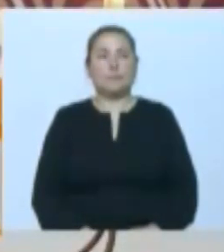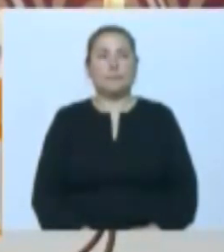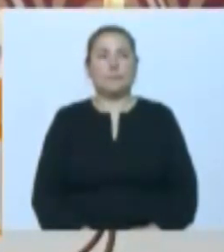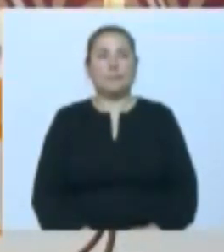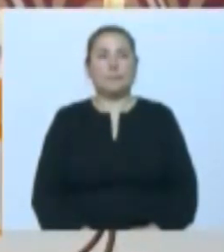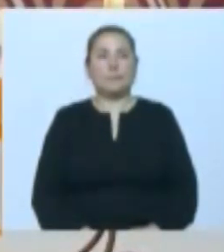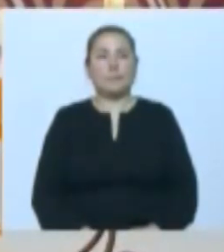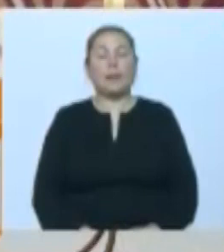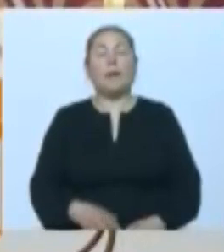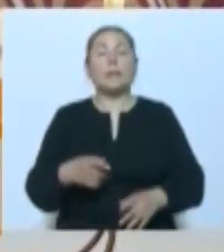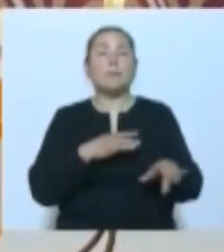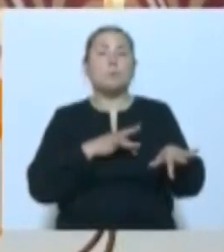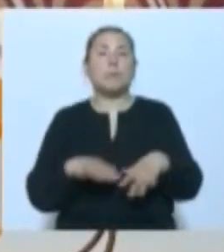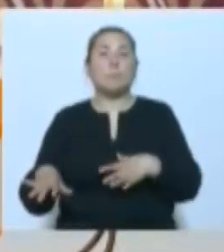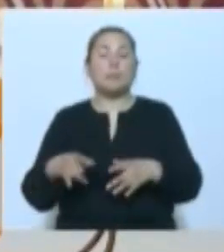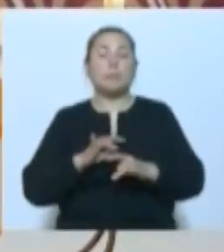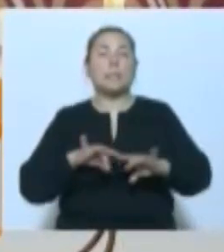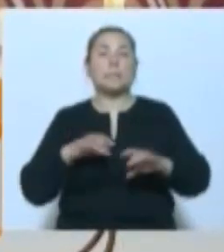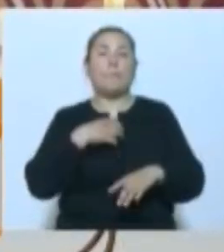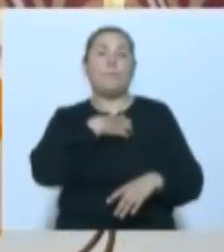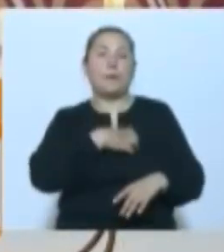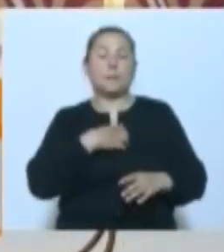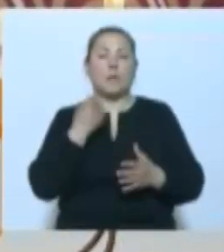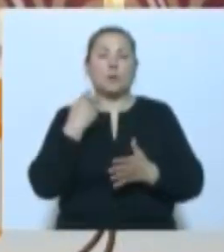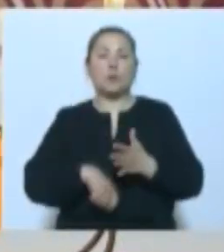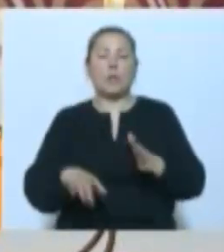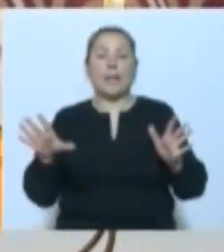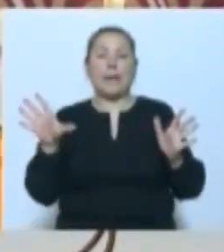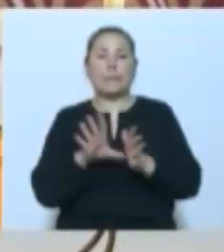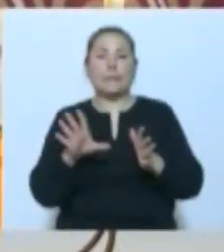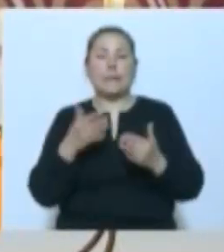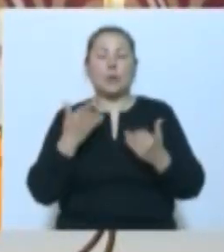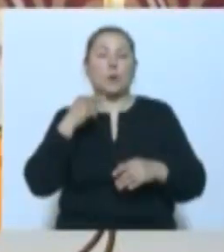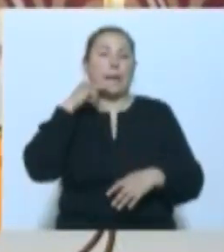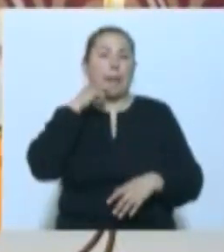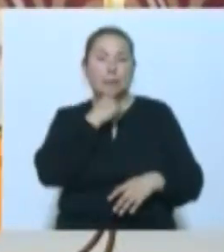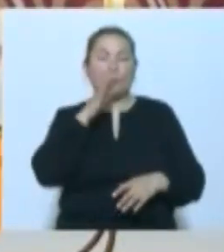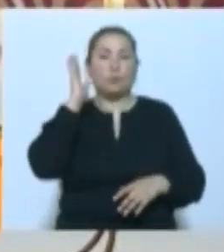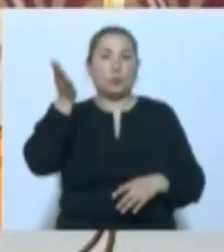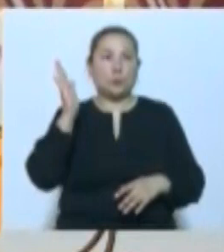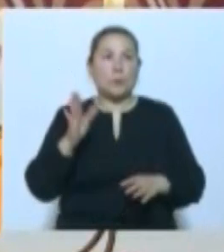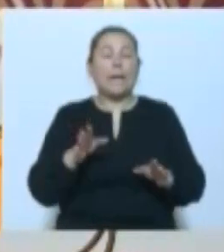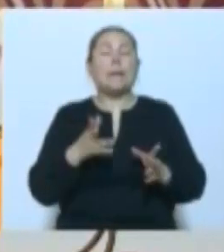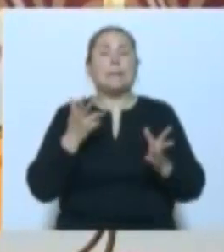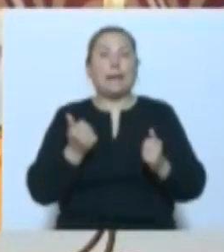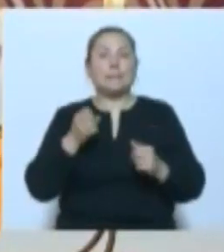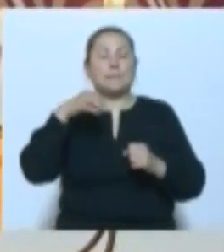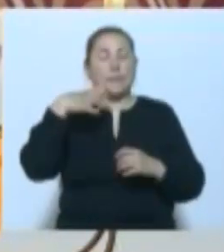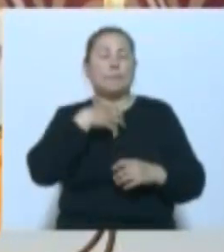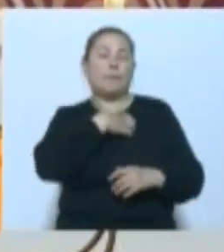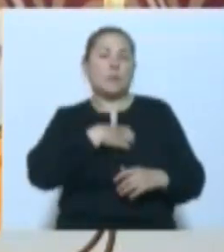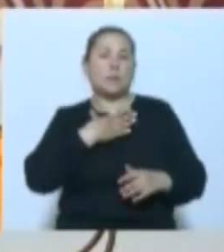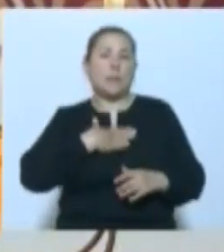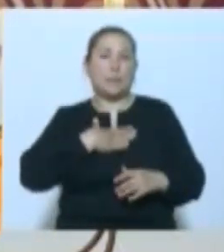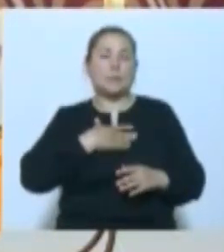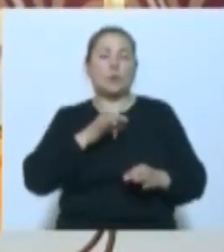номера в рамках мероприятия Мы говорили о важности отключения электроэнергии и её экономии В будущем конечно свет важен для нас